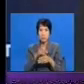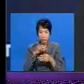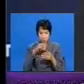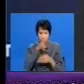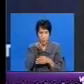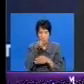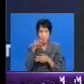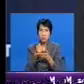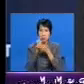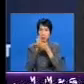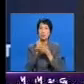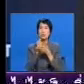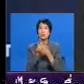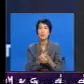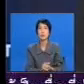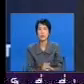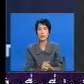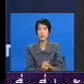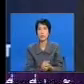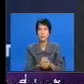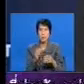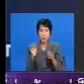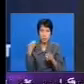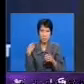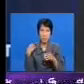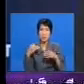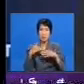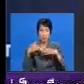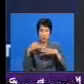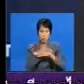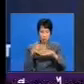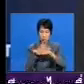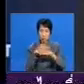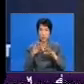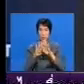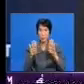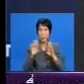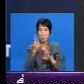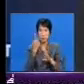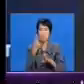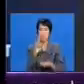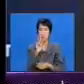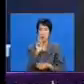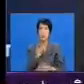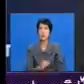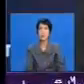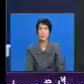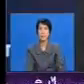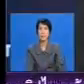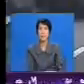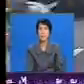เข้ามาช่วยอีก12นายค่ะซึ่งช่องทางที่จะเปิดเพิ่มนั้นจะเป็นอย่างไรติดตามจากรายงานของคุณบันทิตาสมานมิตร